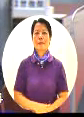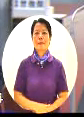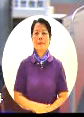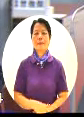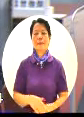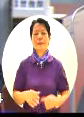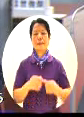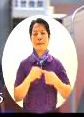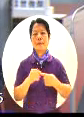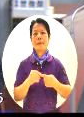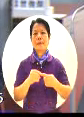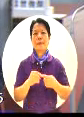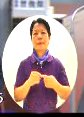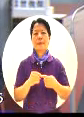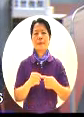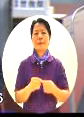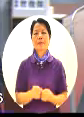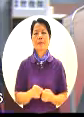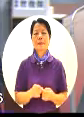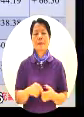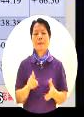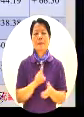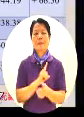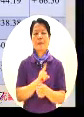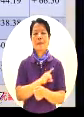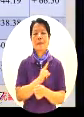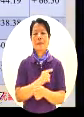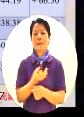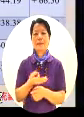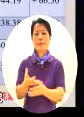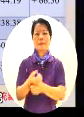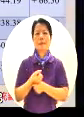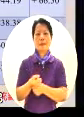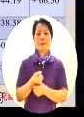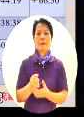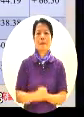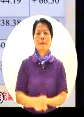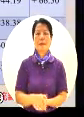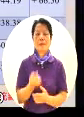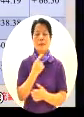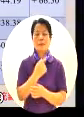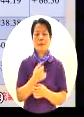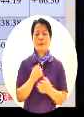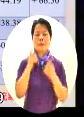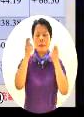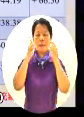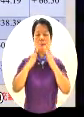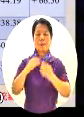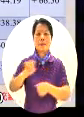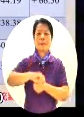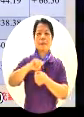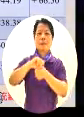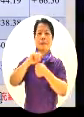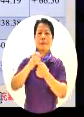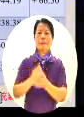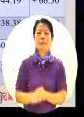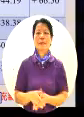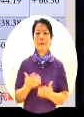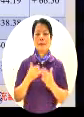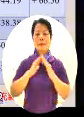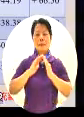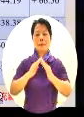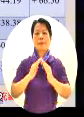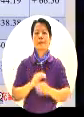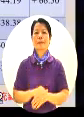第一个就是自筹财源哈，高雄市也是讲哈，增加最多的一个城市